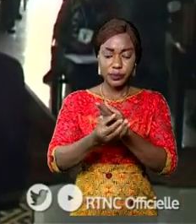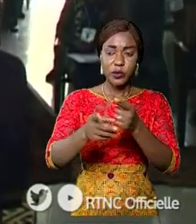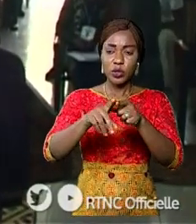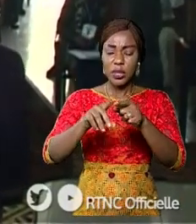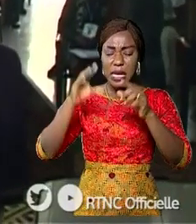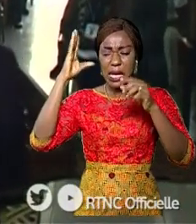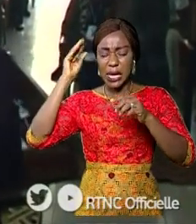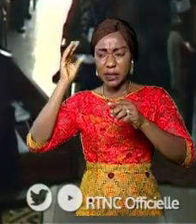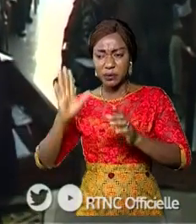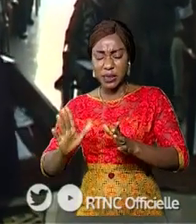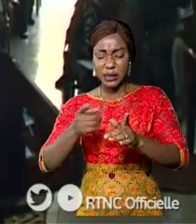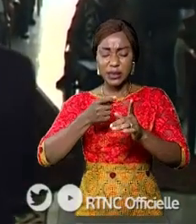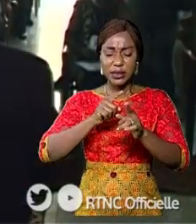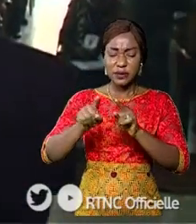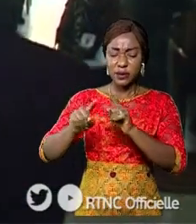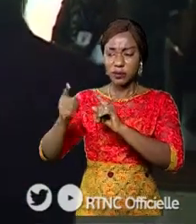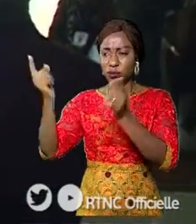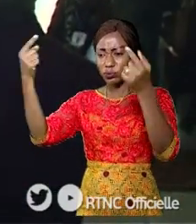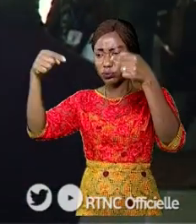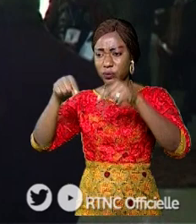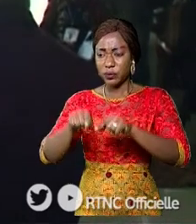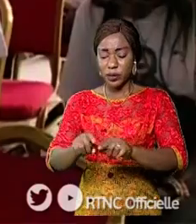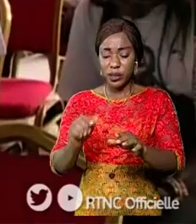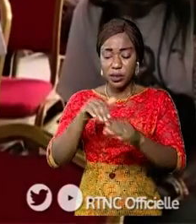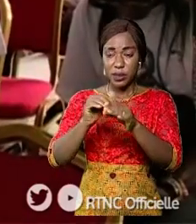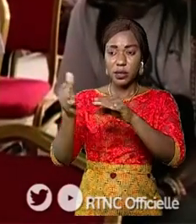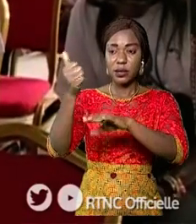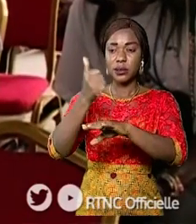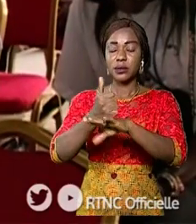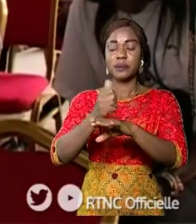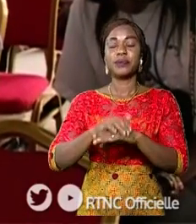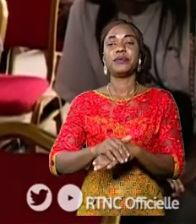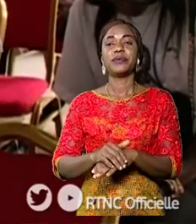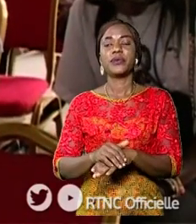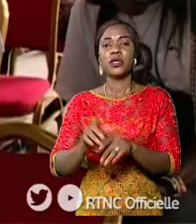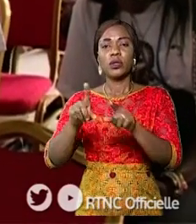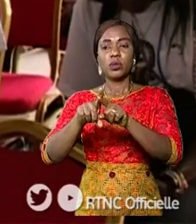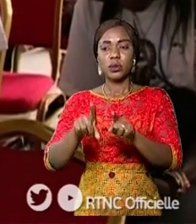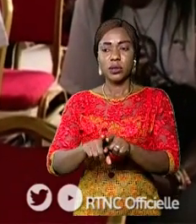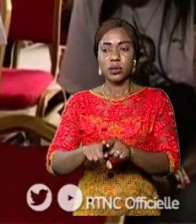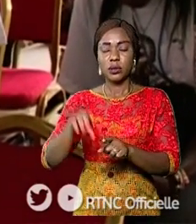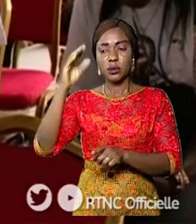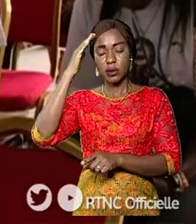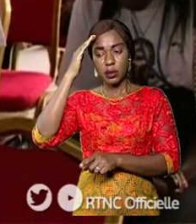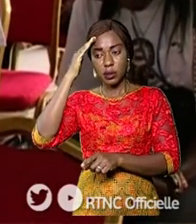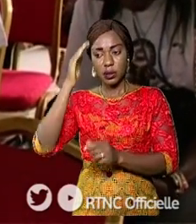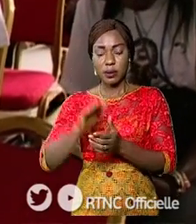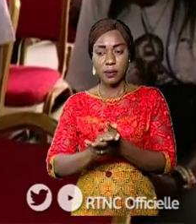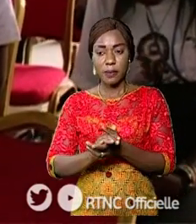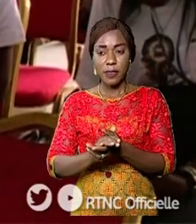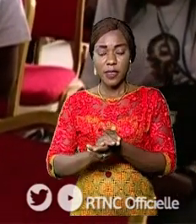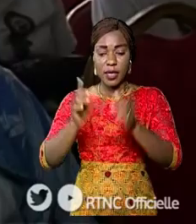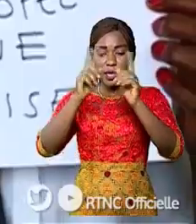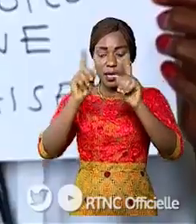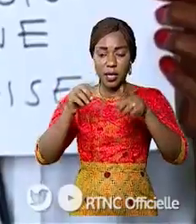experts des différents domaines se sont retrouvés en atelier. Quatre commissions principales réparties, à savoir la pharmacopée africaine